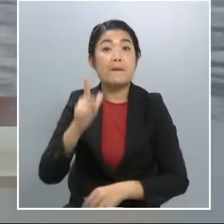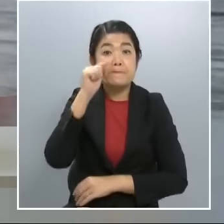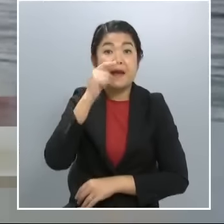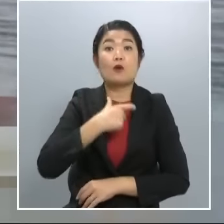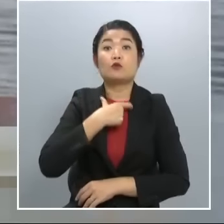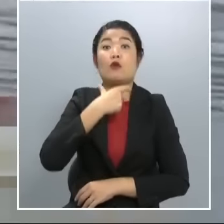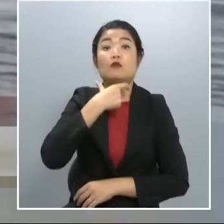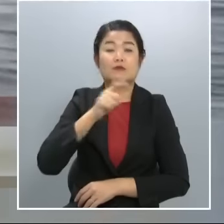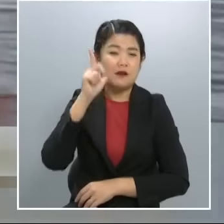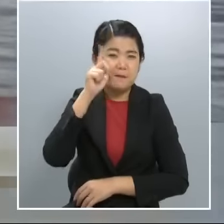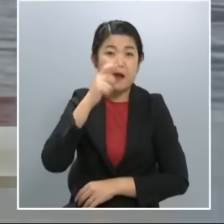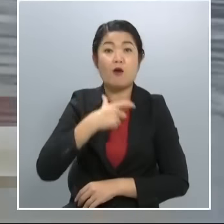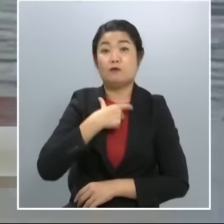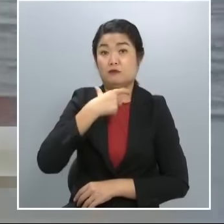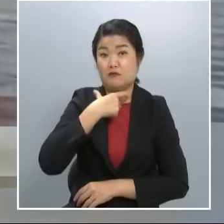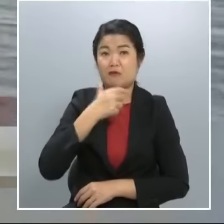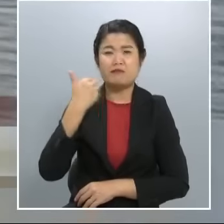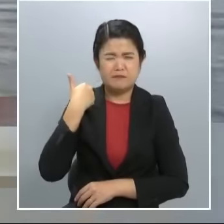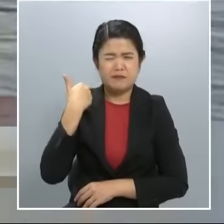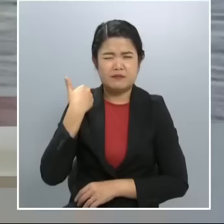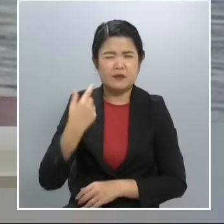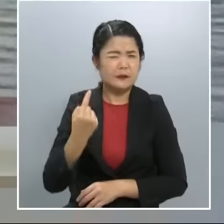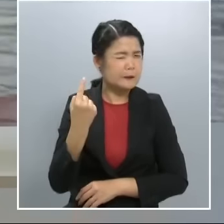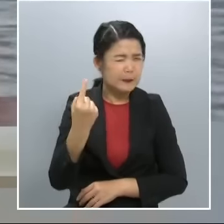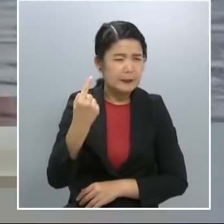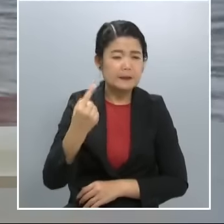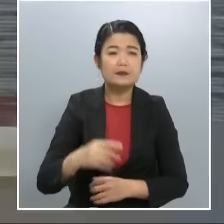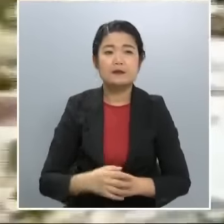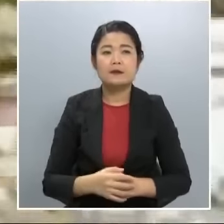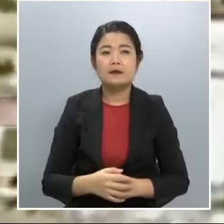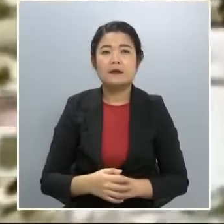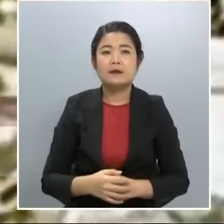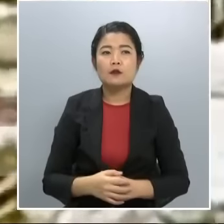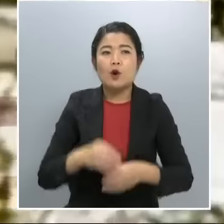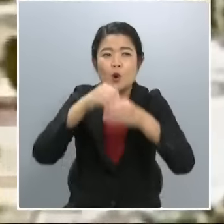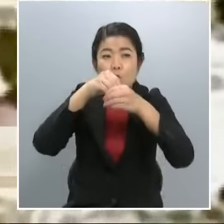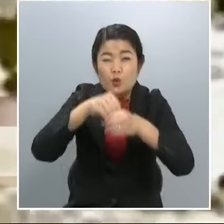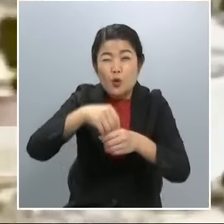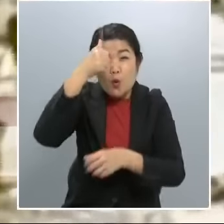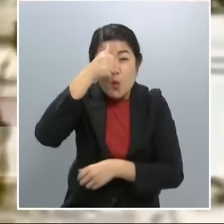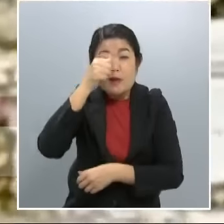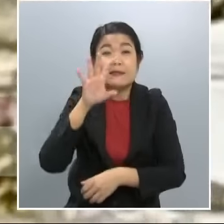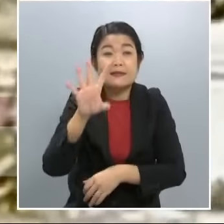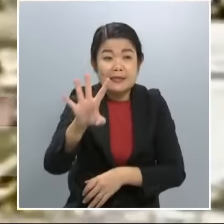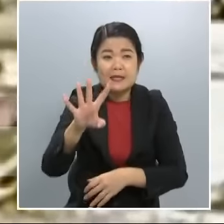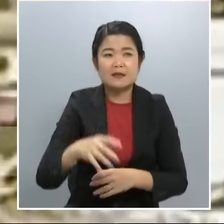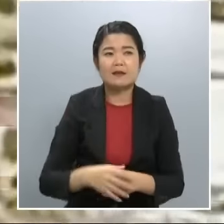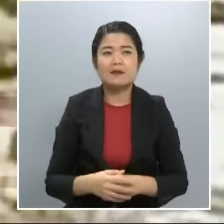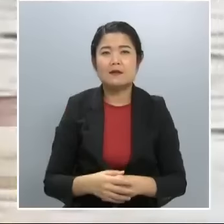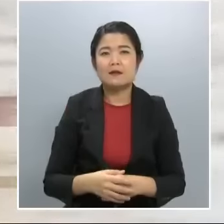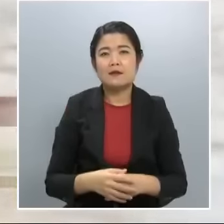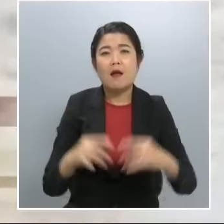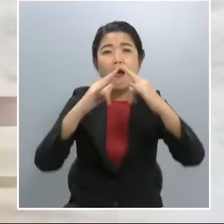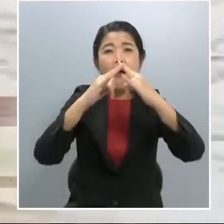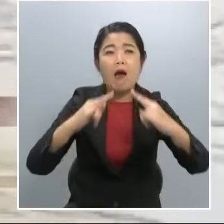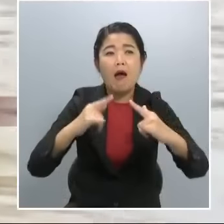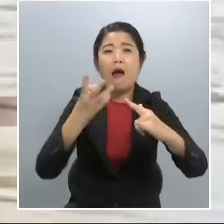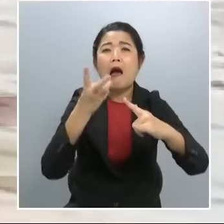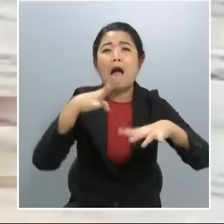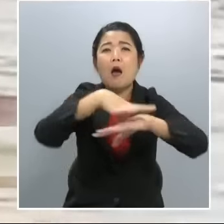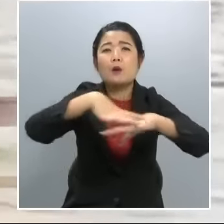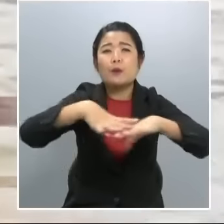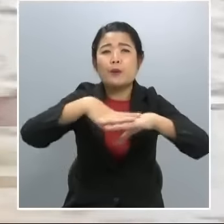ซักหน่อยมีคนนึงติดเหมือนติดเกาะอยู่ 4วันเป็นเถียงนาอยู่บเนินแล้ว